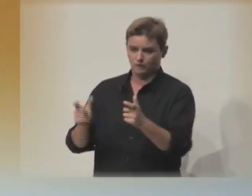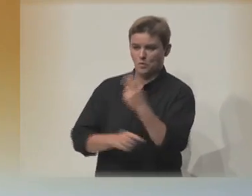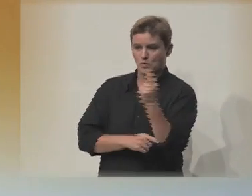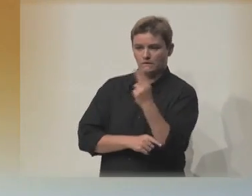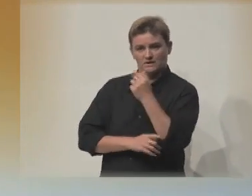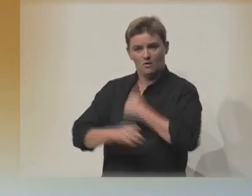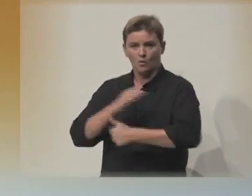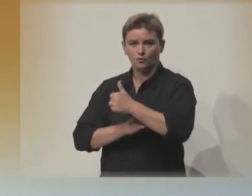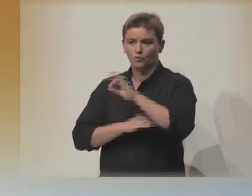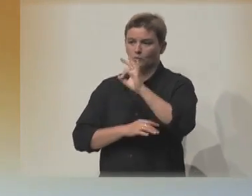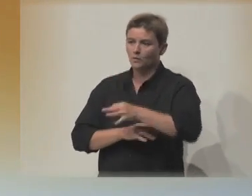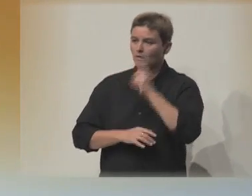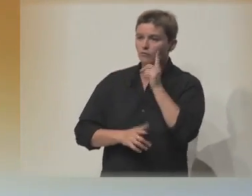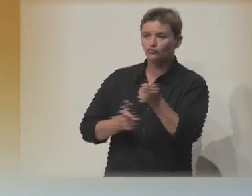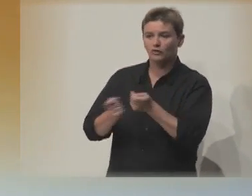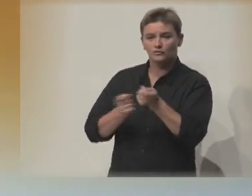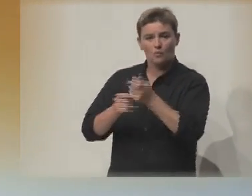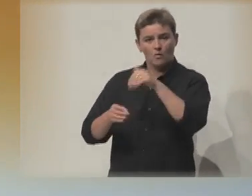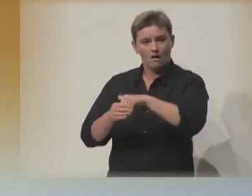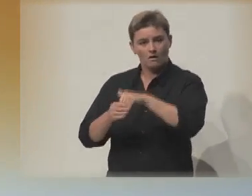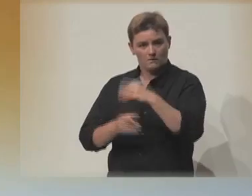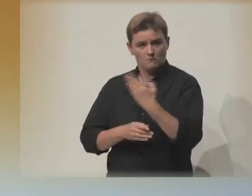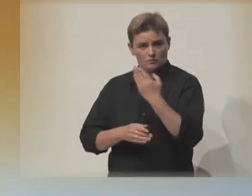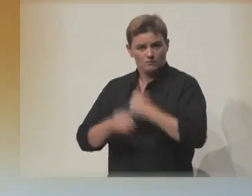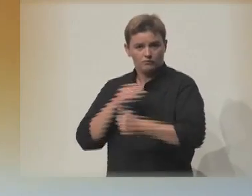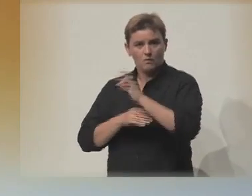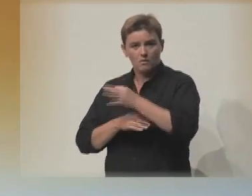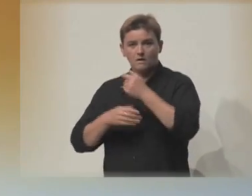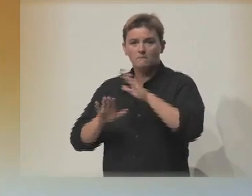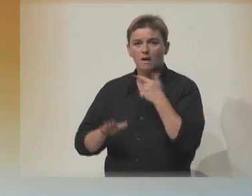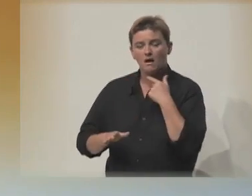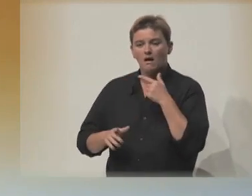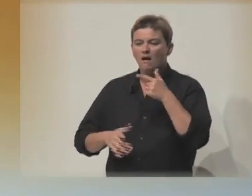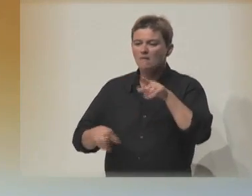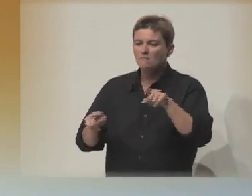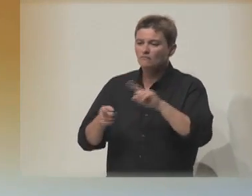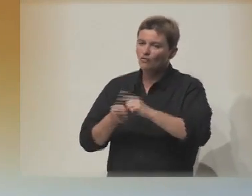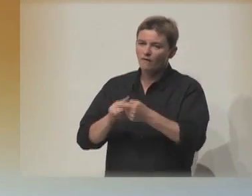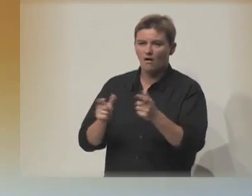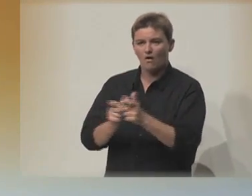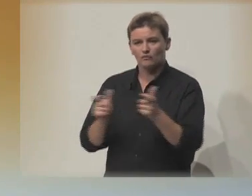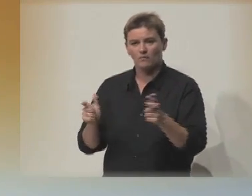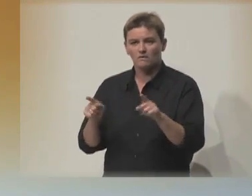pour ce qui est de la marche interne de l'université, mais nous ne voulons pas que le principe de concurrence